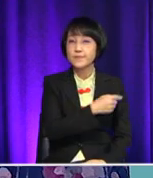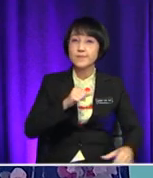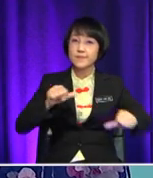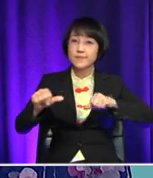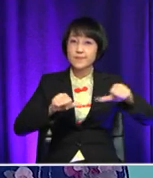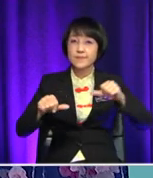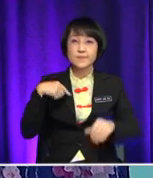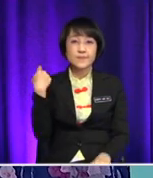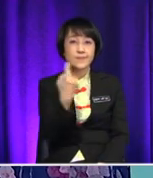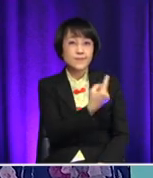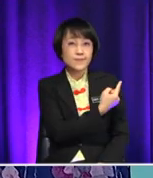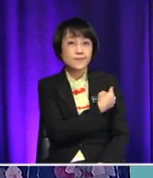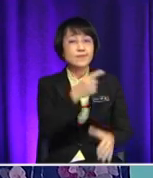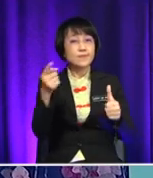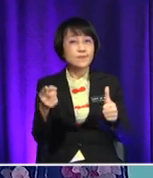pertama